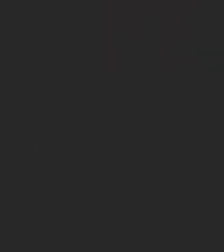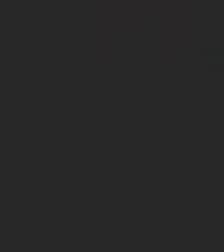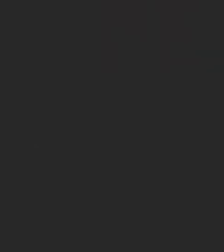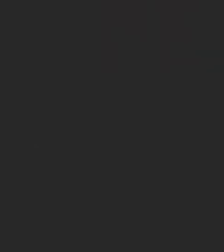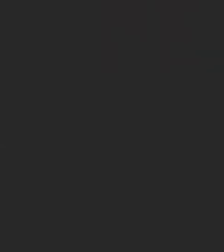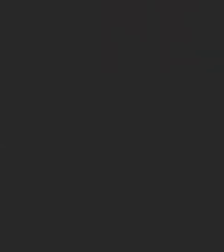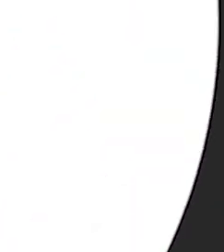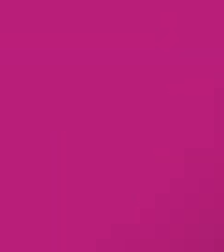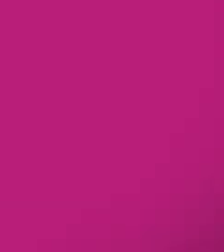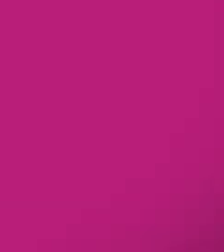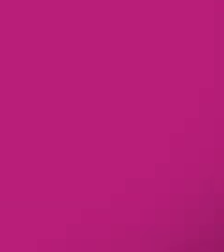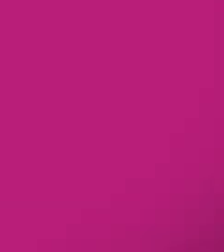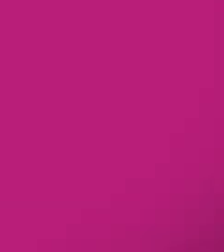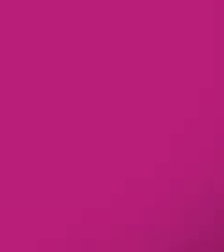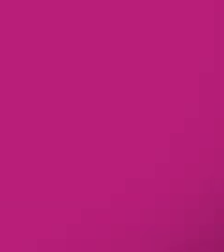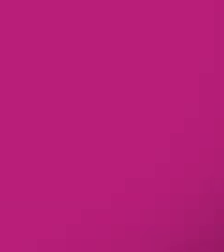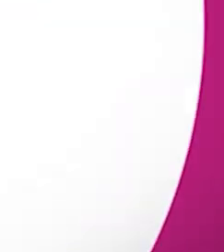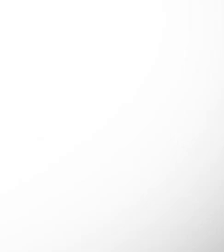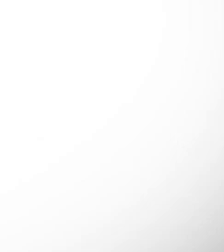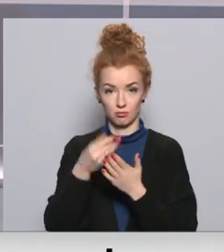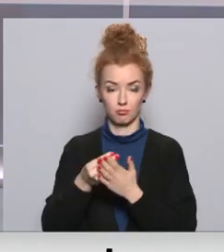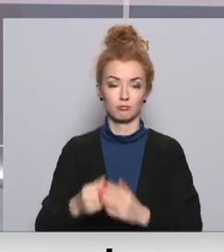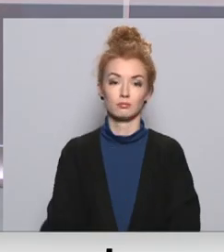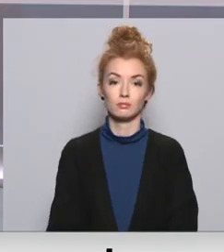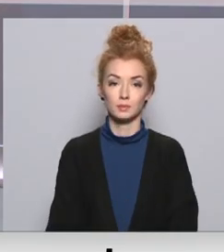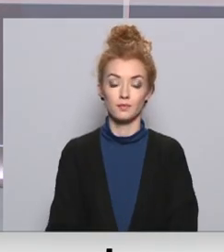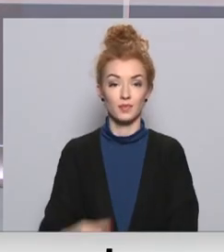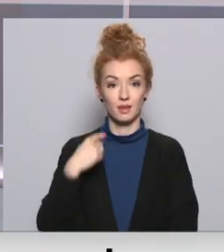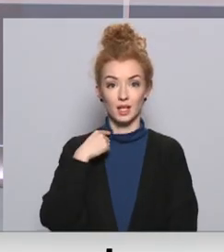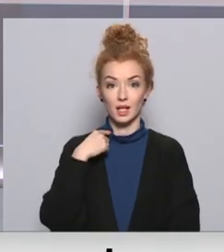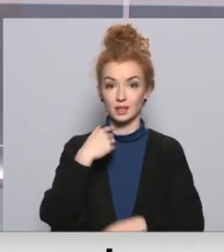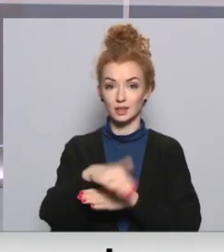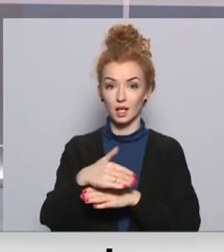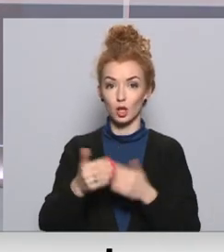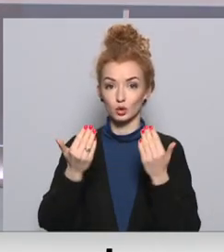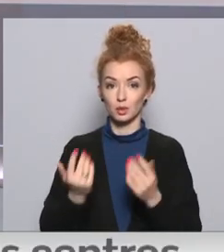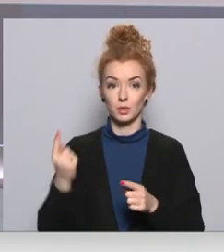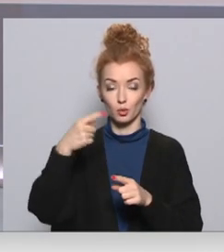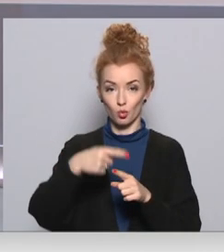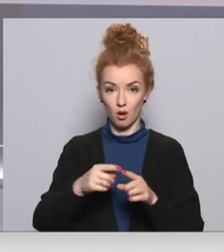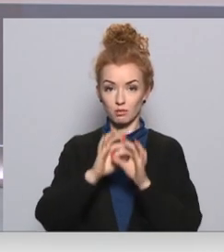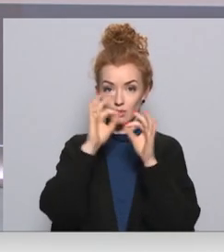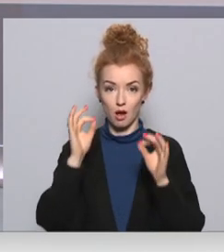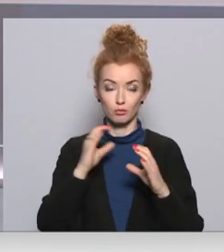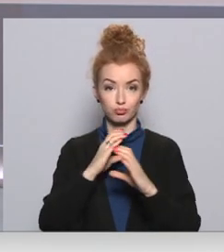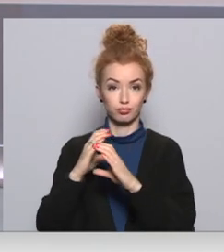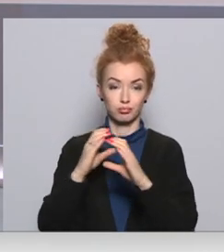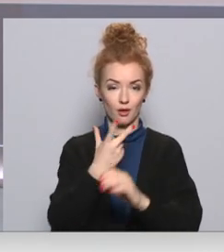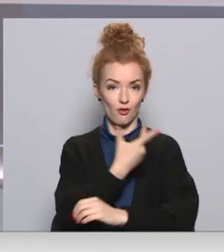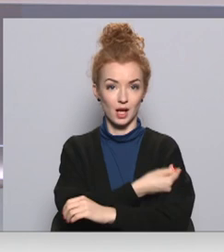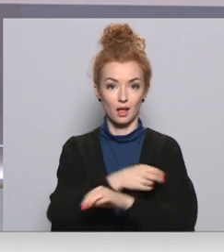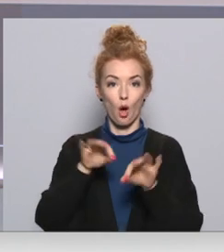Re, viss ēters ir te! Rīgas ielās šodien pirmo reizi izbrauca vakcinācijas